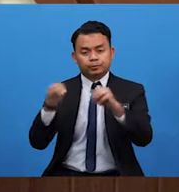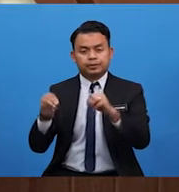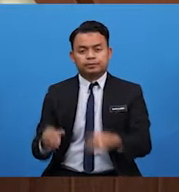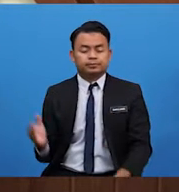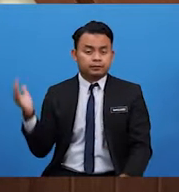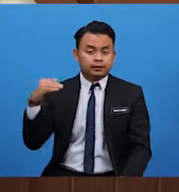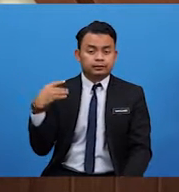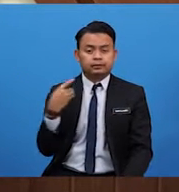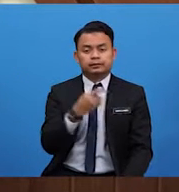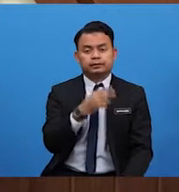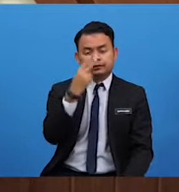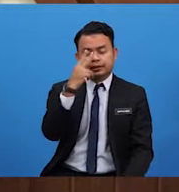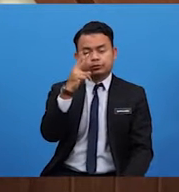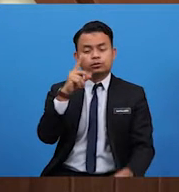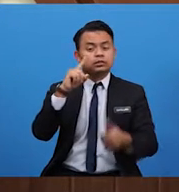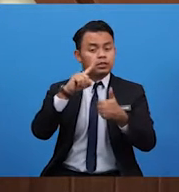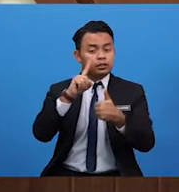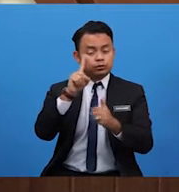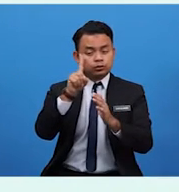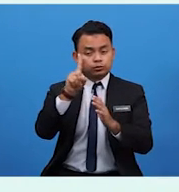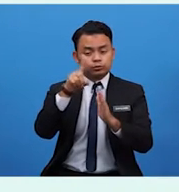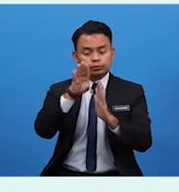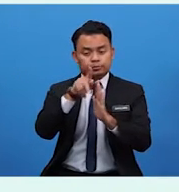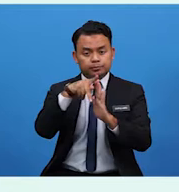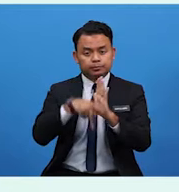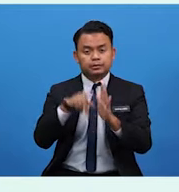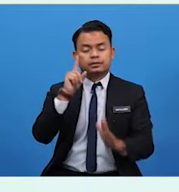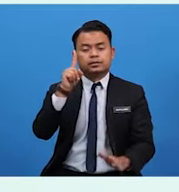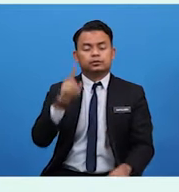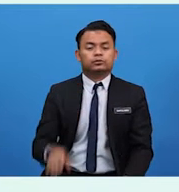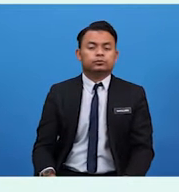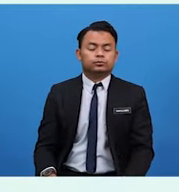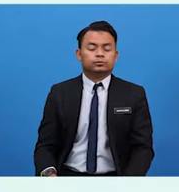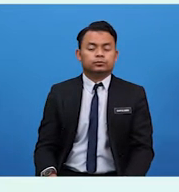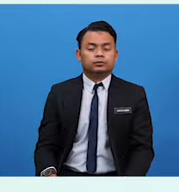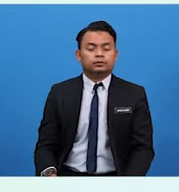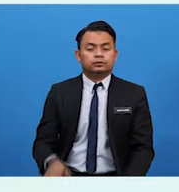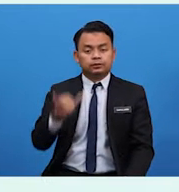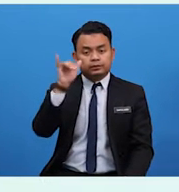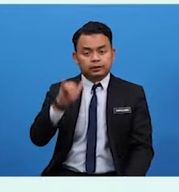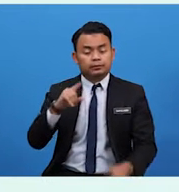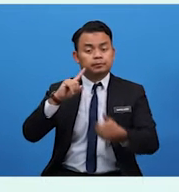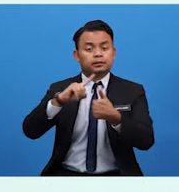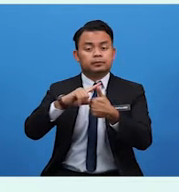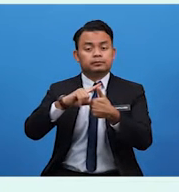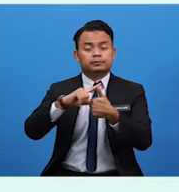Murid-murid, mari kita selami satu persatu. Yang pertama, litar